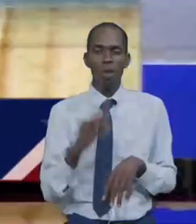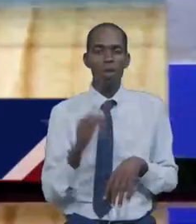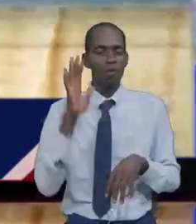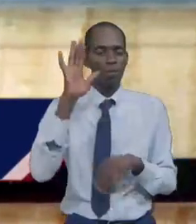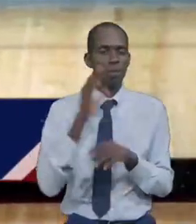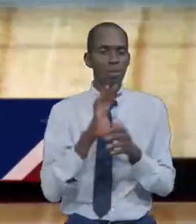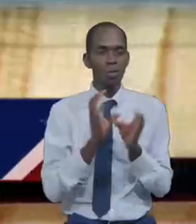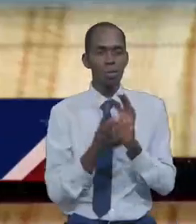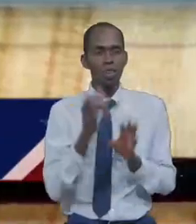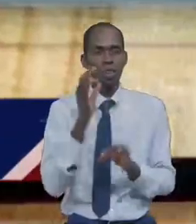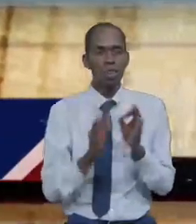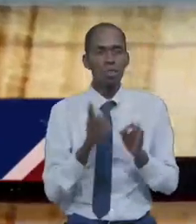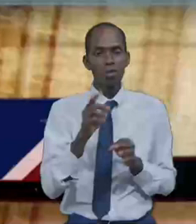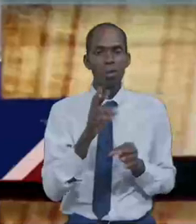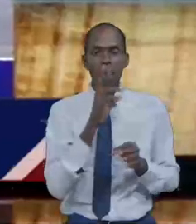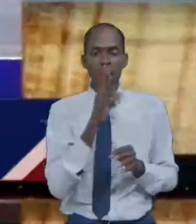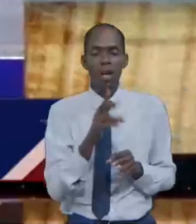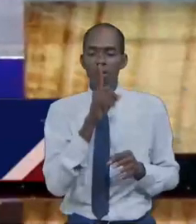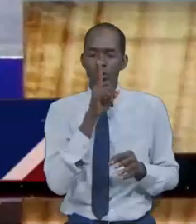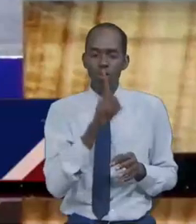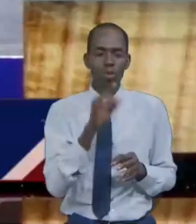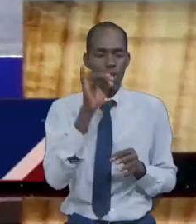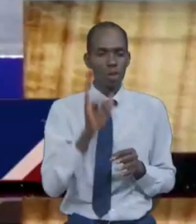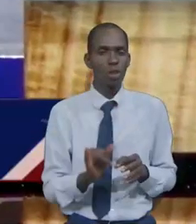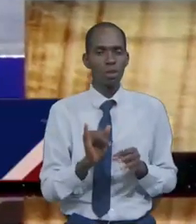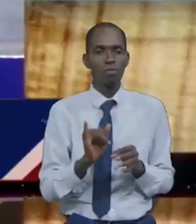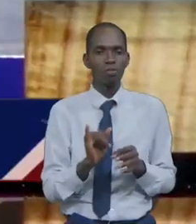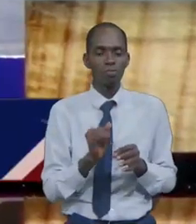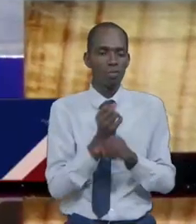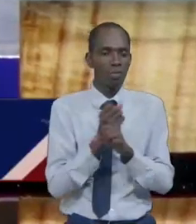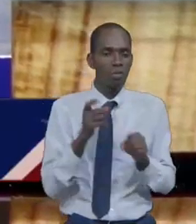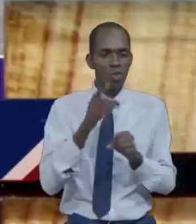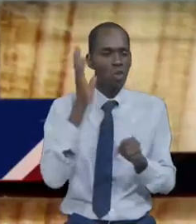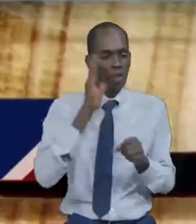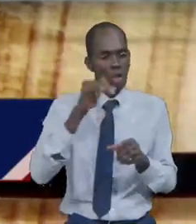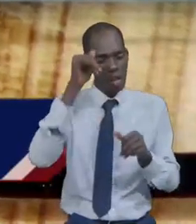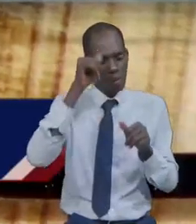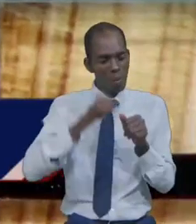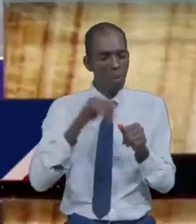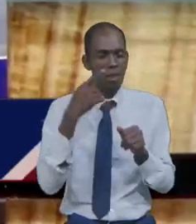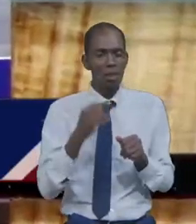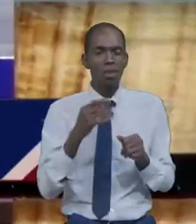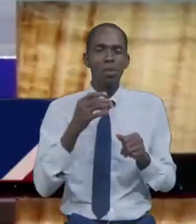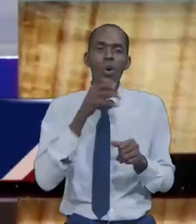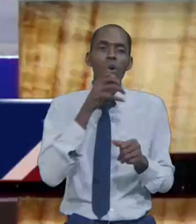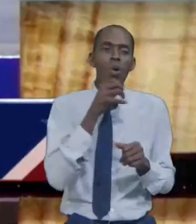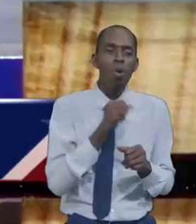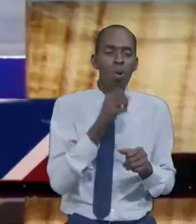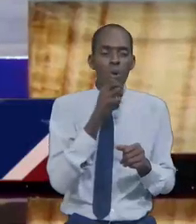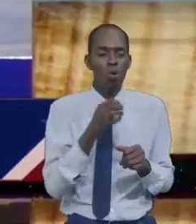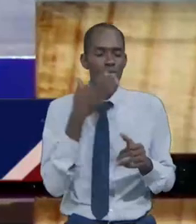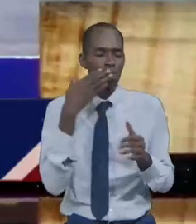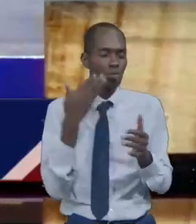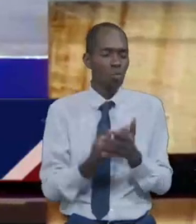es authentiquement sauvé, tu vas te rappeler les beaux vieux jours. Le premier jour que tu es venu connaître le